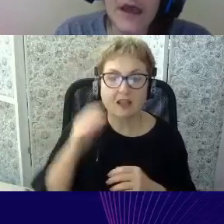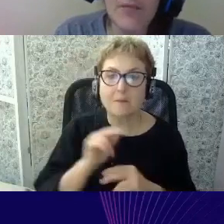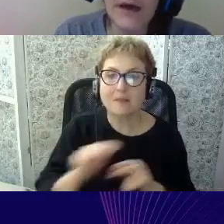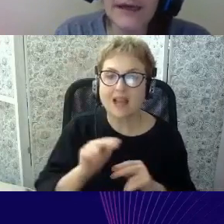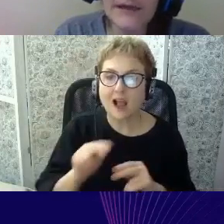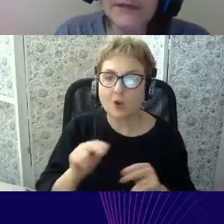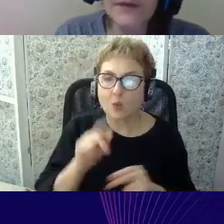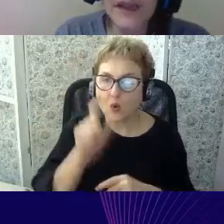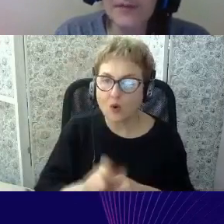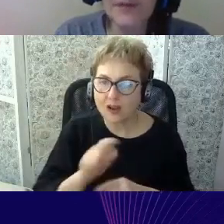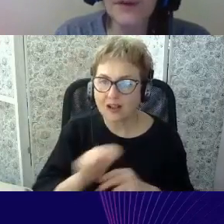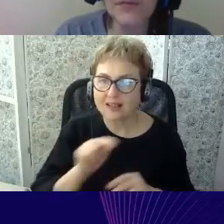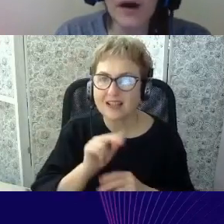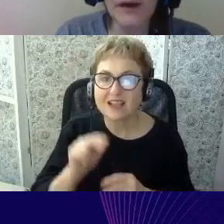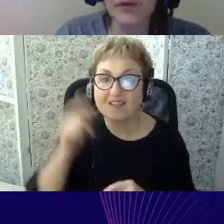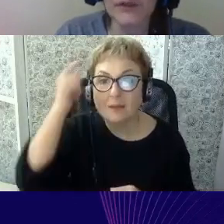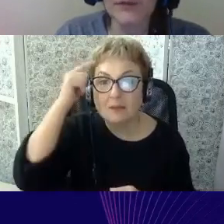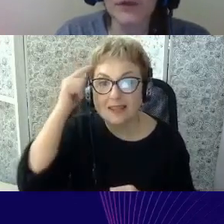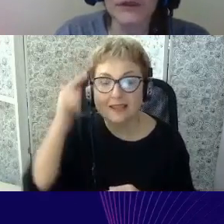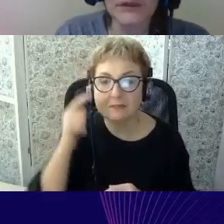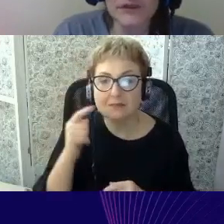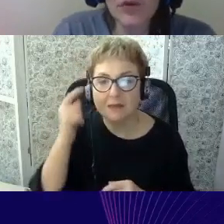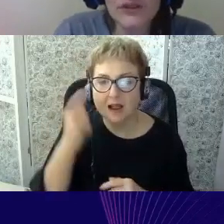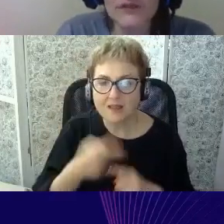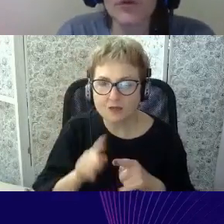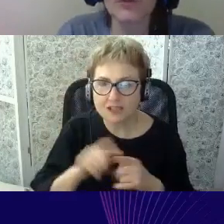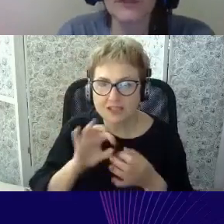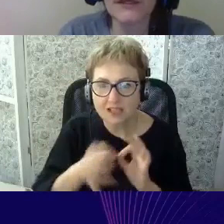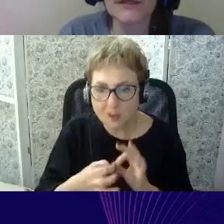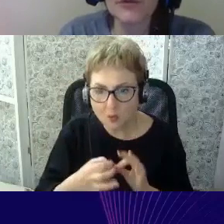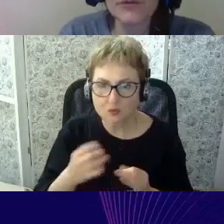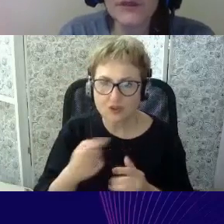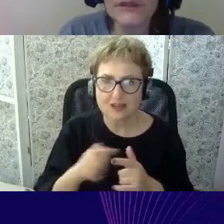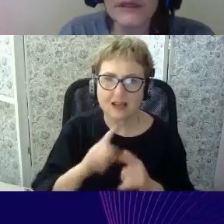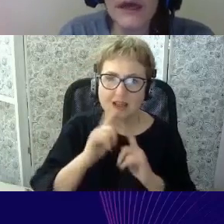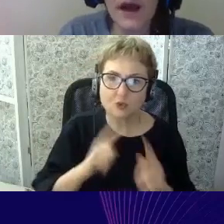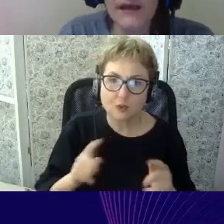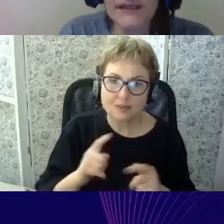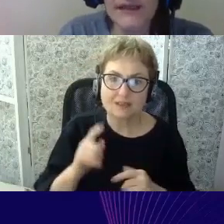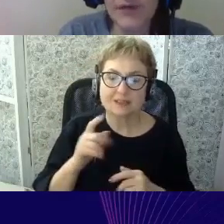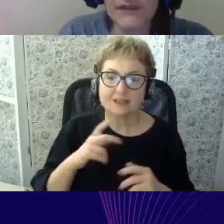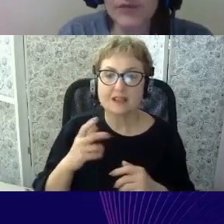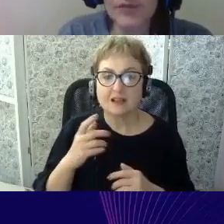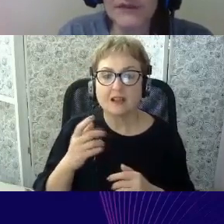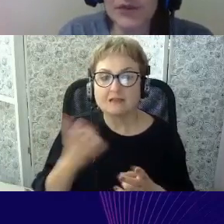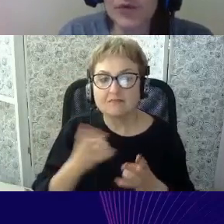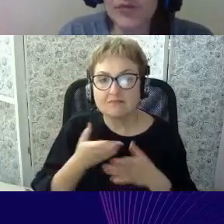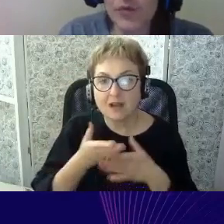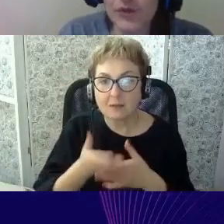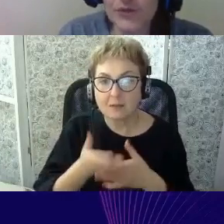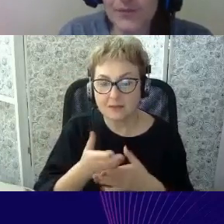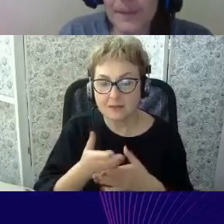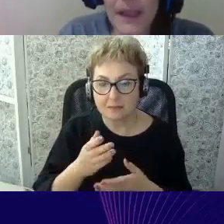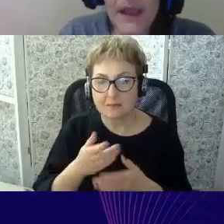педагоги-наставники, могли своевременно, понимая вот эти вот сложности, может быть, да, или особенности, оказать необходимую поддержку